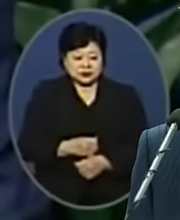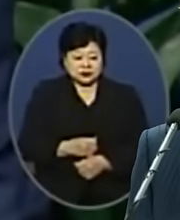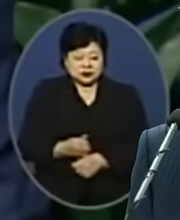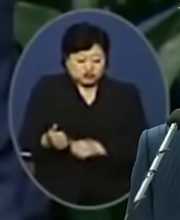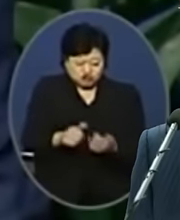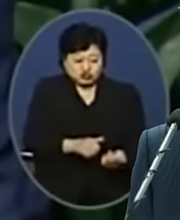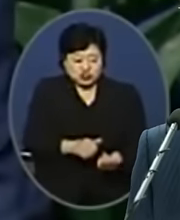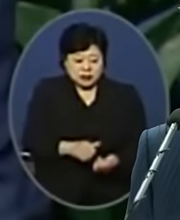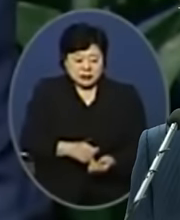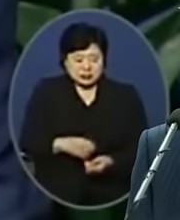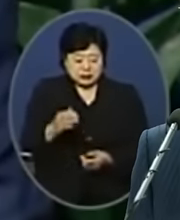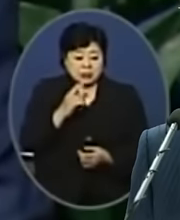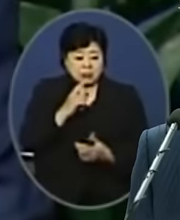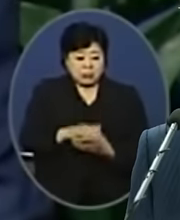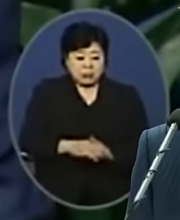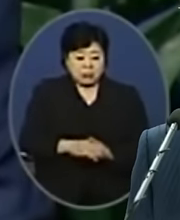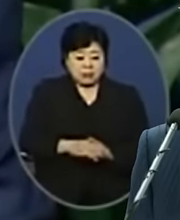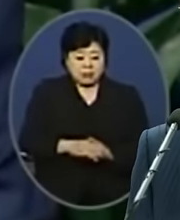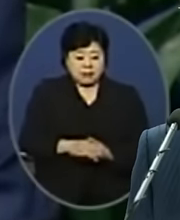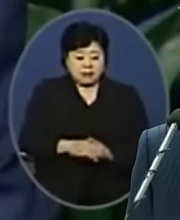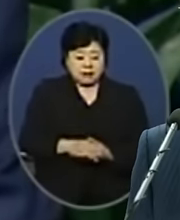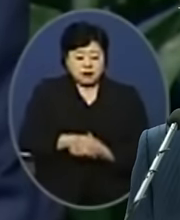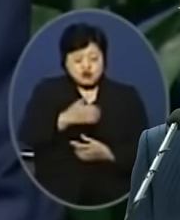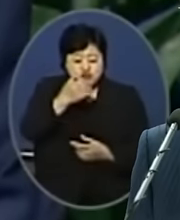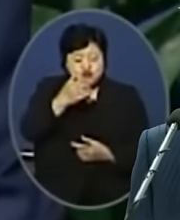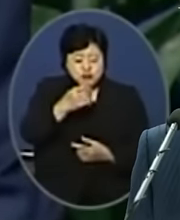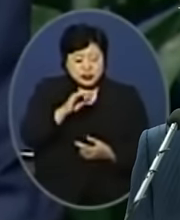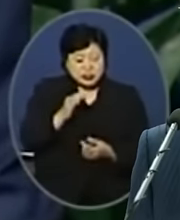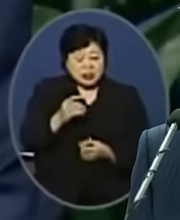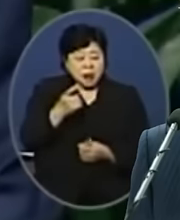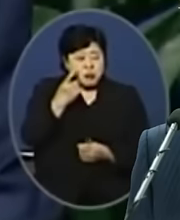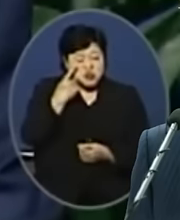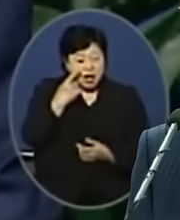죽여버리자. 그리고 꿈이 어떻게 되는지 한번 보자.